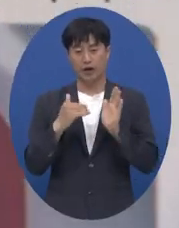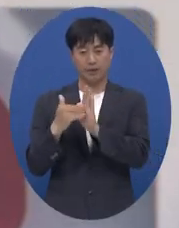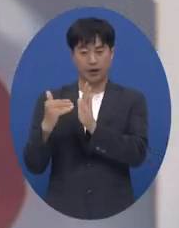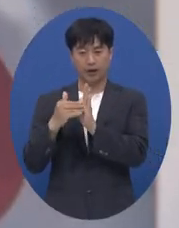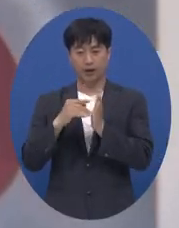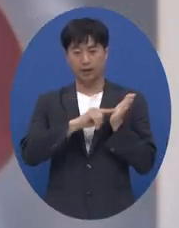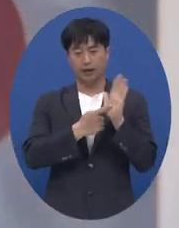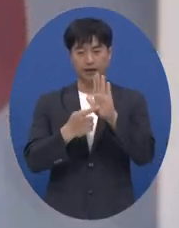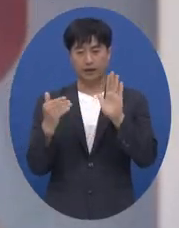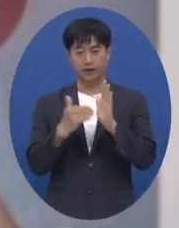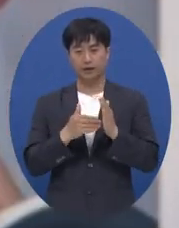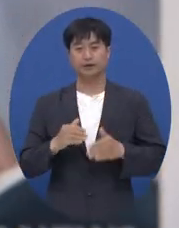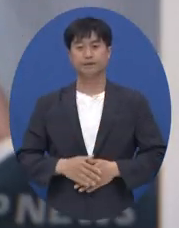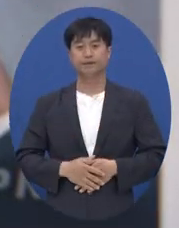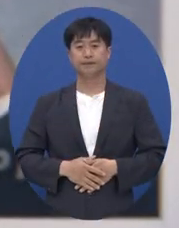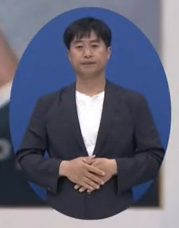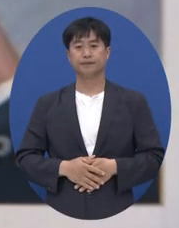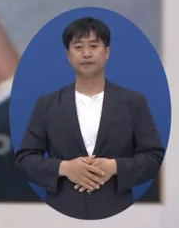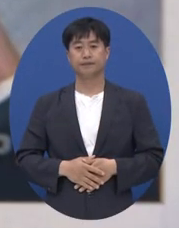나가겠다 고 밝혔습니다